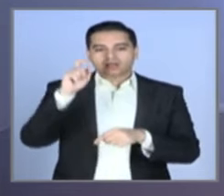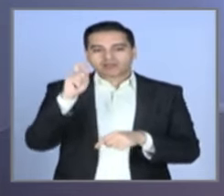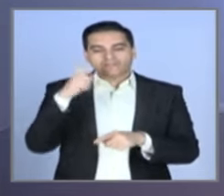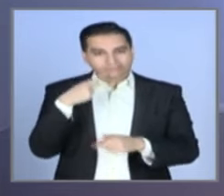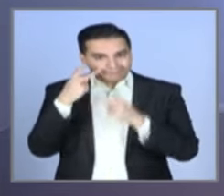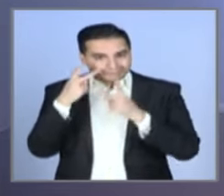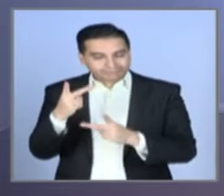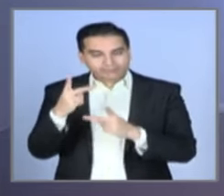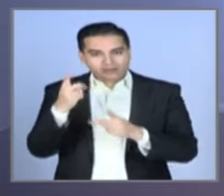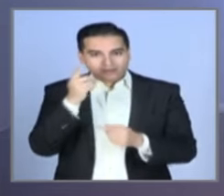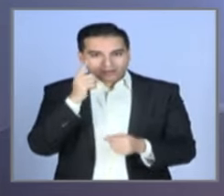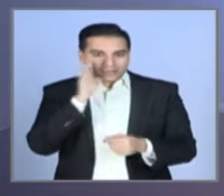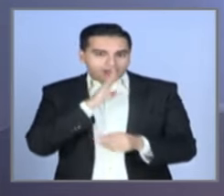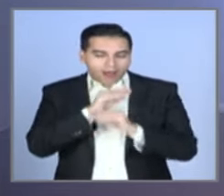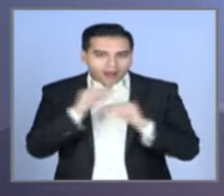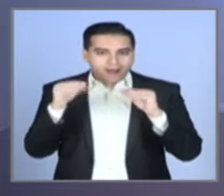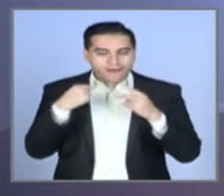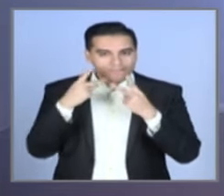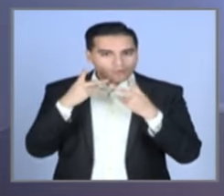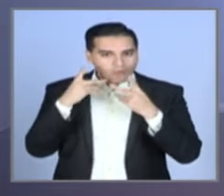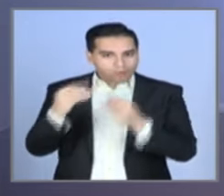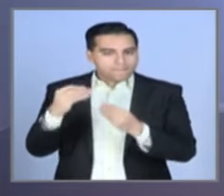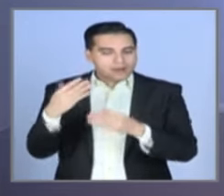الصراحه اسلوبه معانا وطريقته